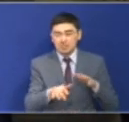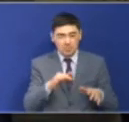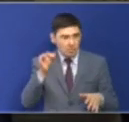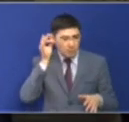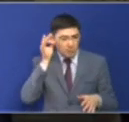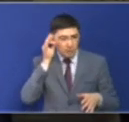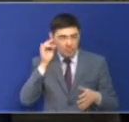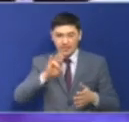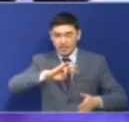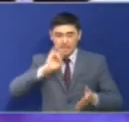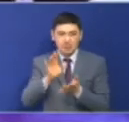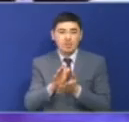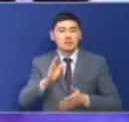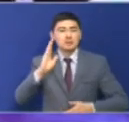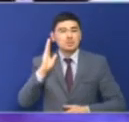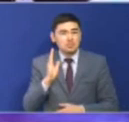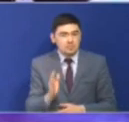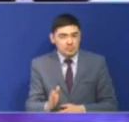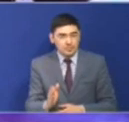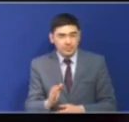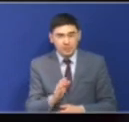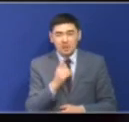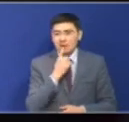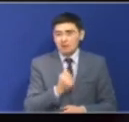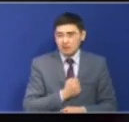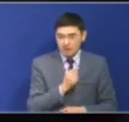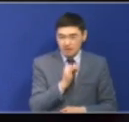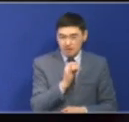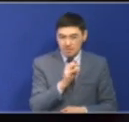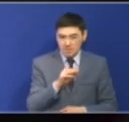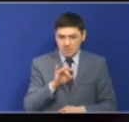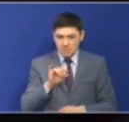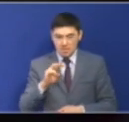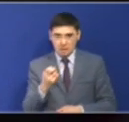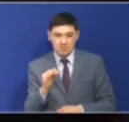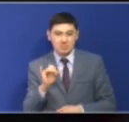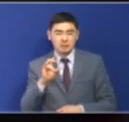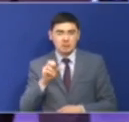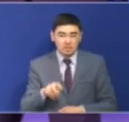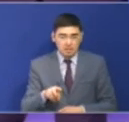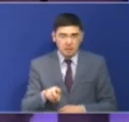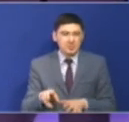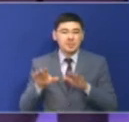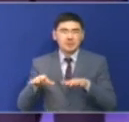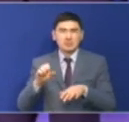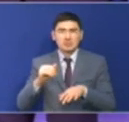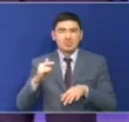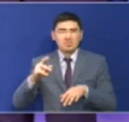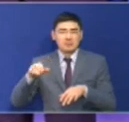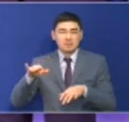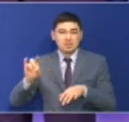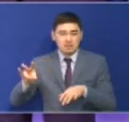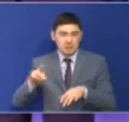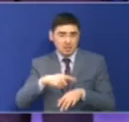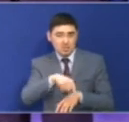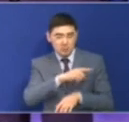памяти народа. Сегодня воины-интернационалисты, прошедшие суровые испытания на афганской земле, являются нашей гордостью,